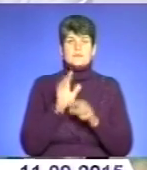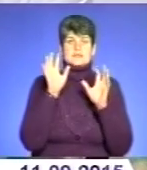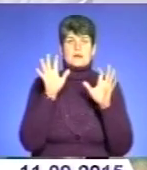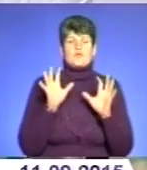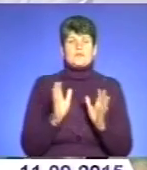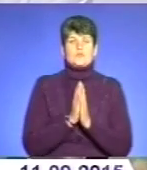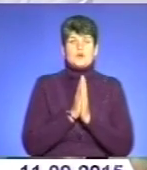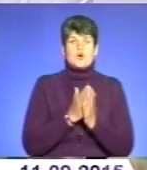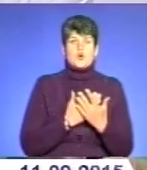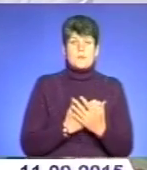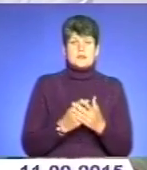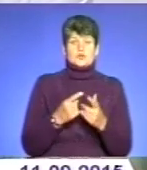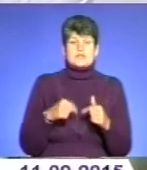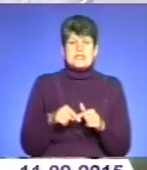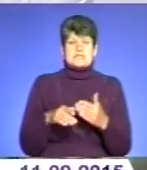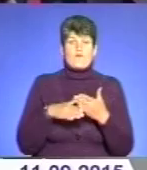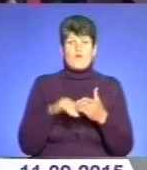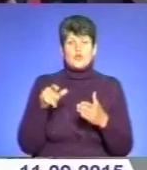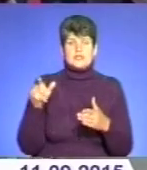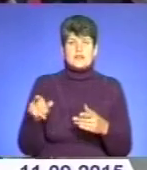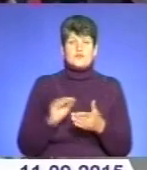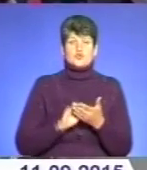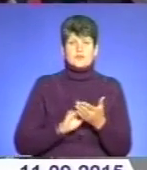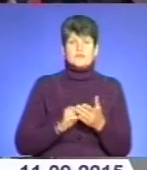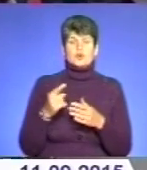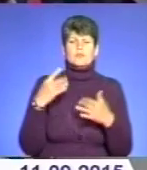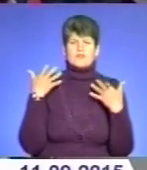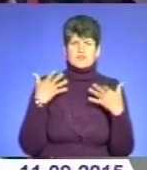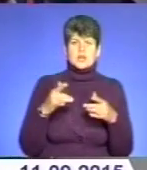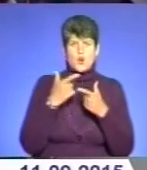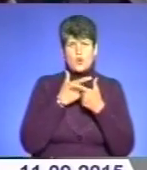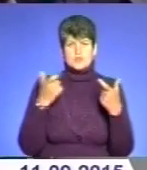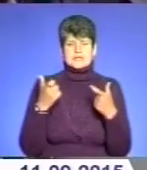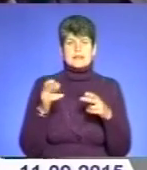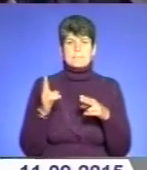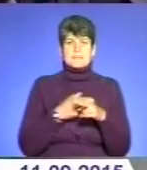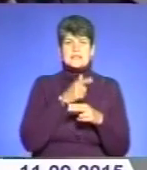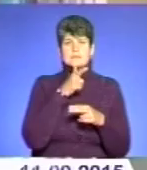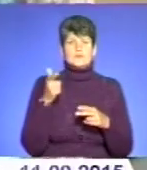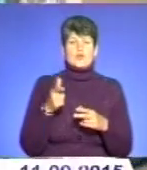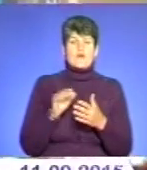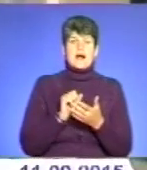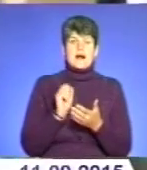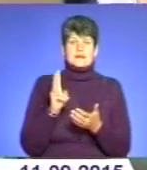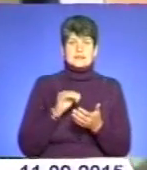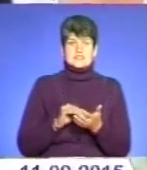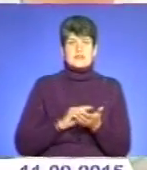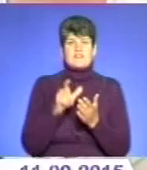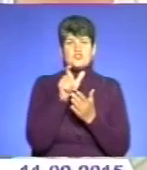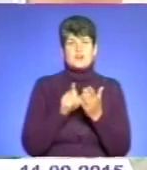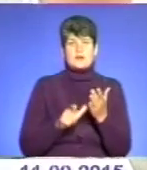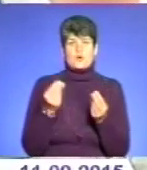громадські організації, волонтерів та журналістів. У Тернополі вже оголосили безстрокову акцію «Виданий чек – гроші